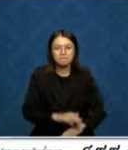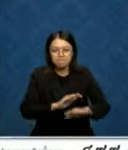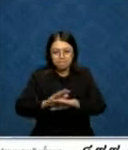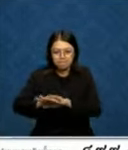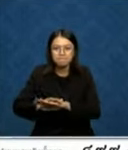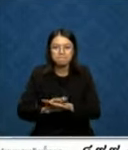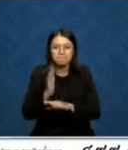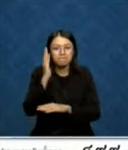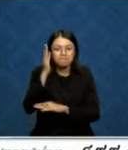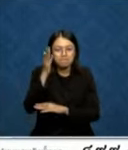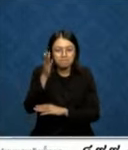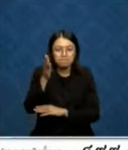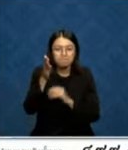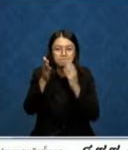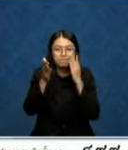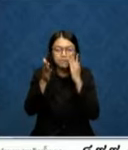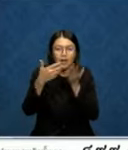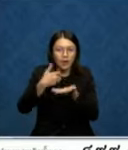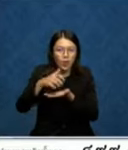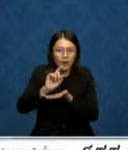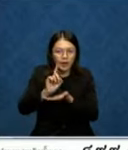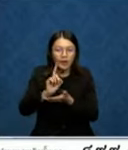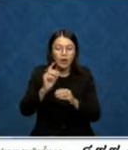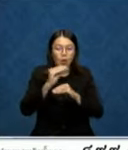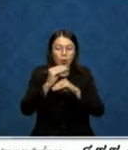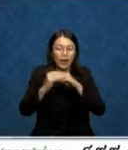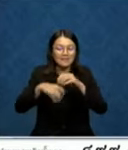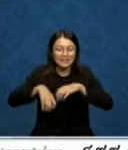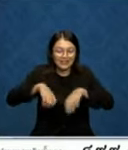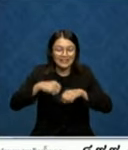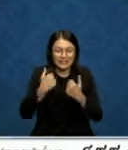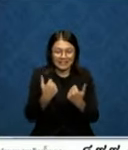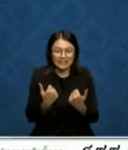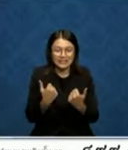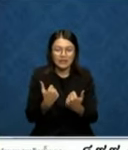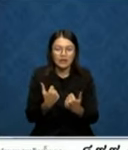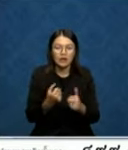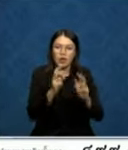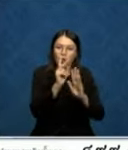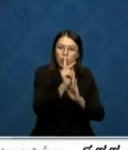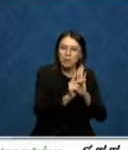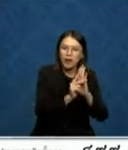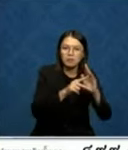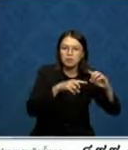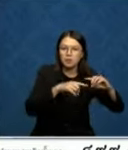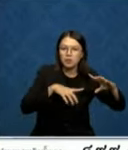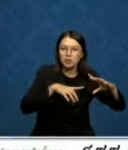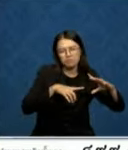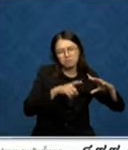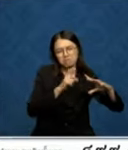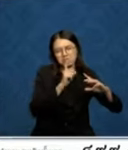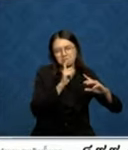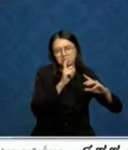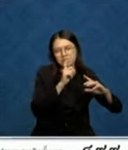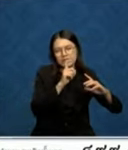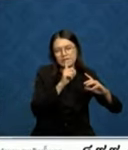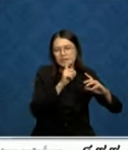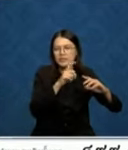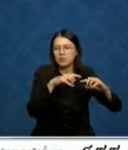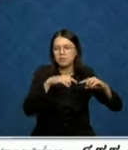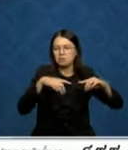ก็คือการดำเนินการโครงการนี้นอกจากประเด็นทางข้อกฎหมายซึ่งมีความสุ่มเสี่ยงว่าจะขั